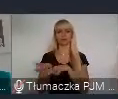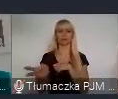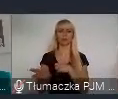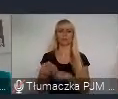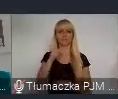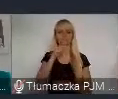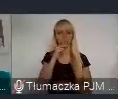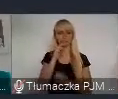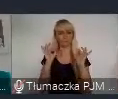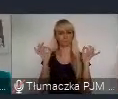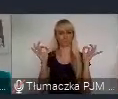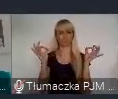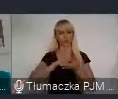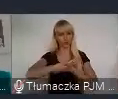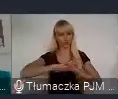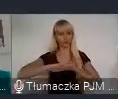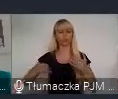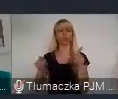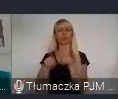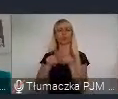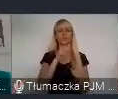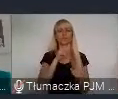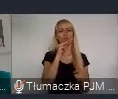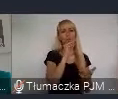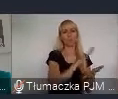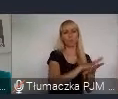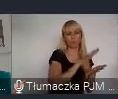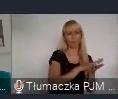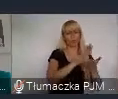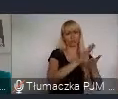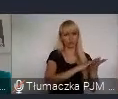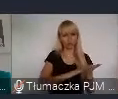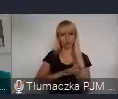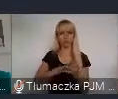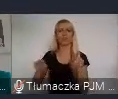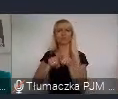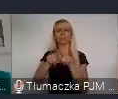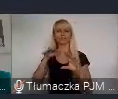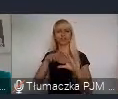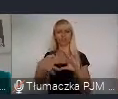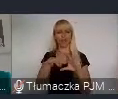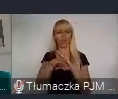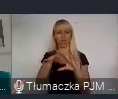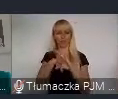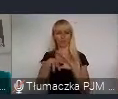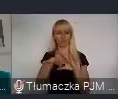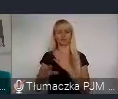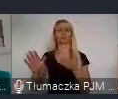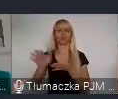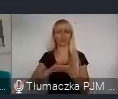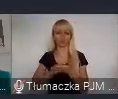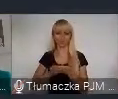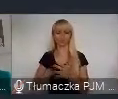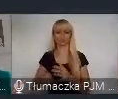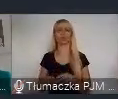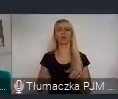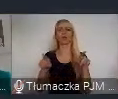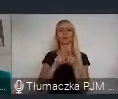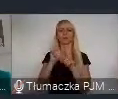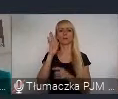jakości oczyszczania wody i oczyszczania ścieków. A także wsparciem będą objęte inwestycje związane